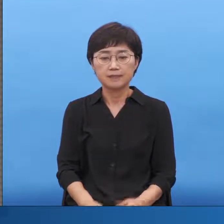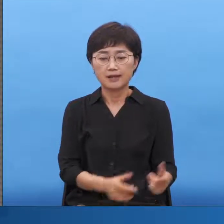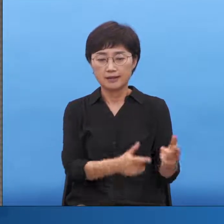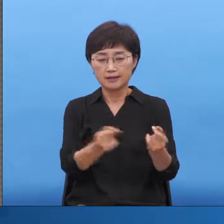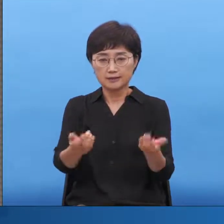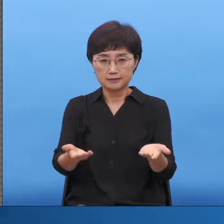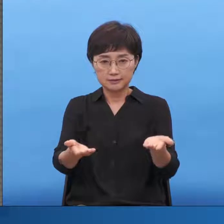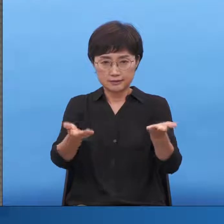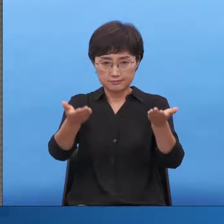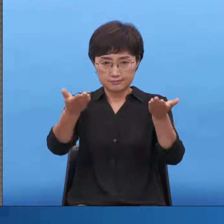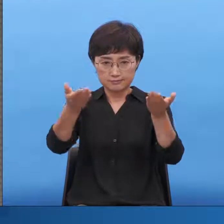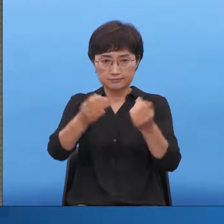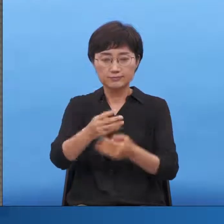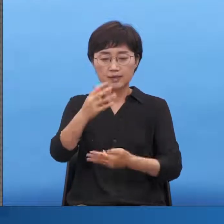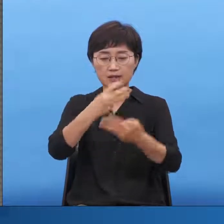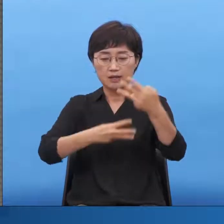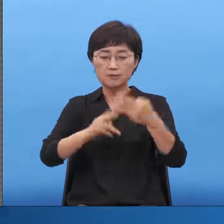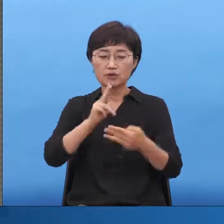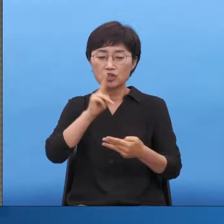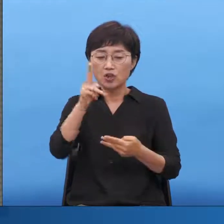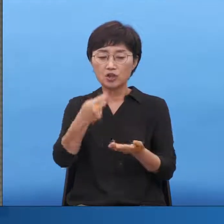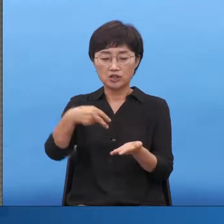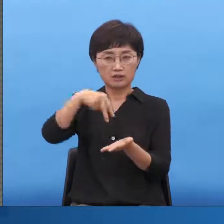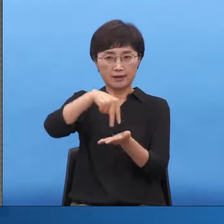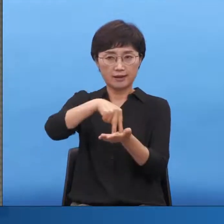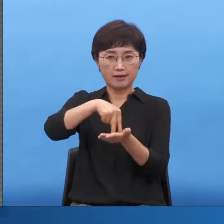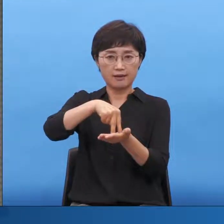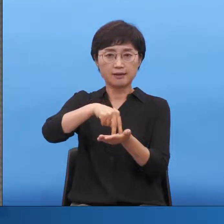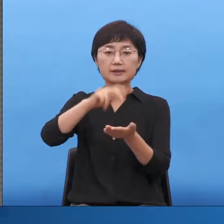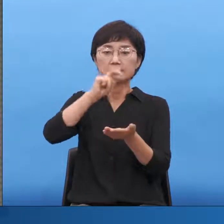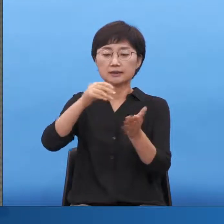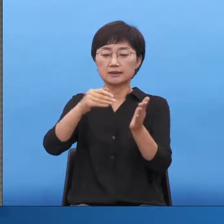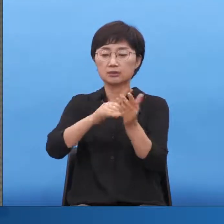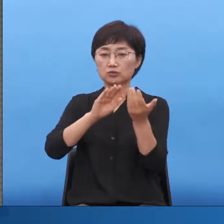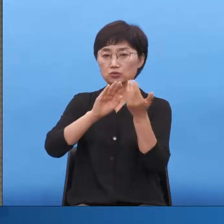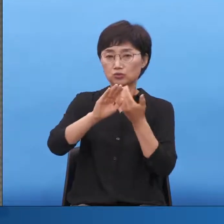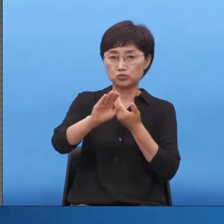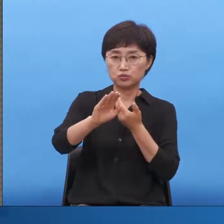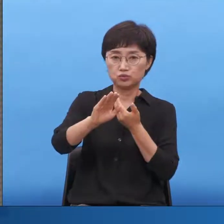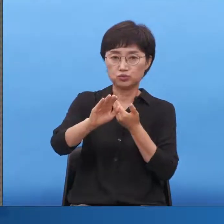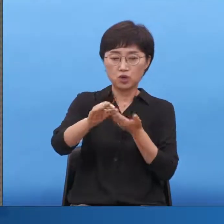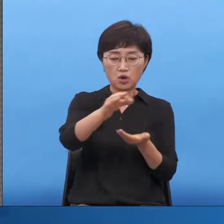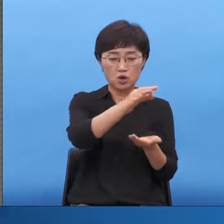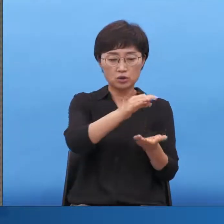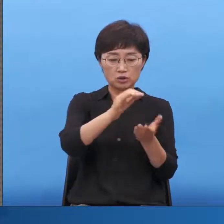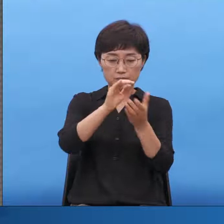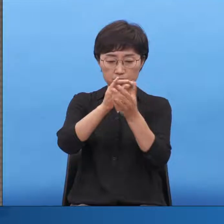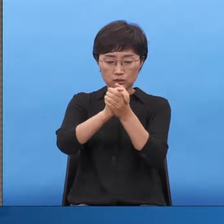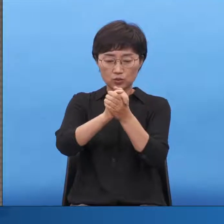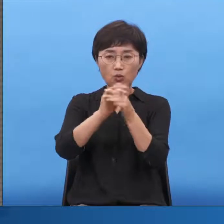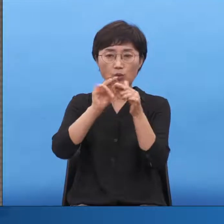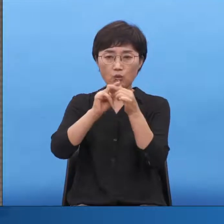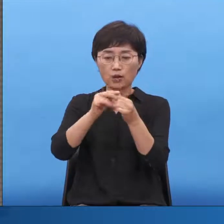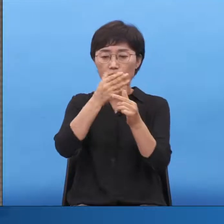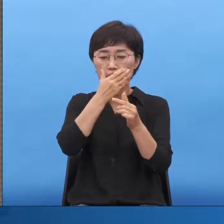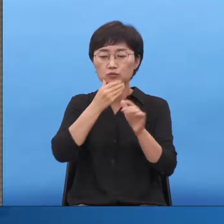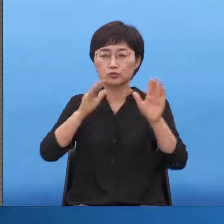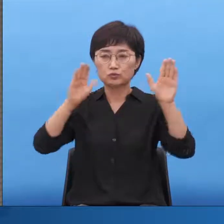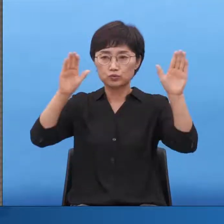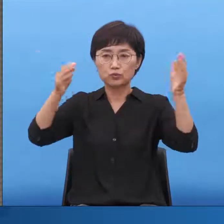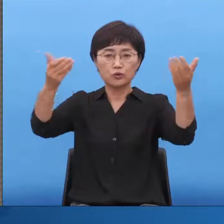같이 자리에서 일어나서 렘넌트여 일어나라 찬양 후에 유광수 목사님께서 드린 예물 위한 축복 기도와